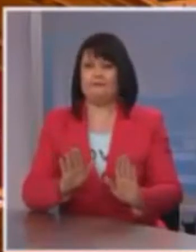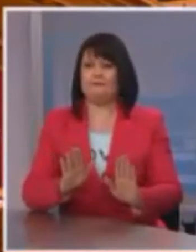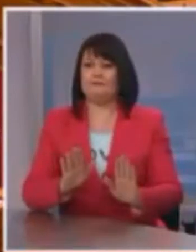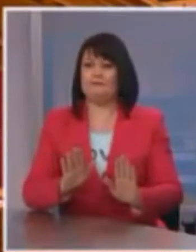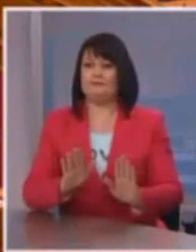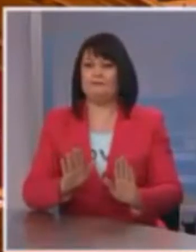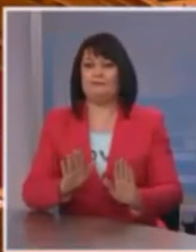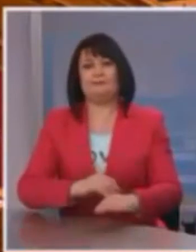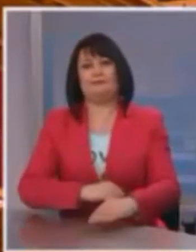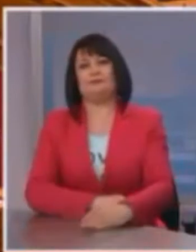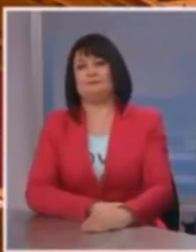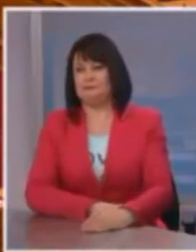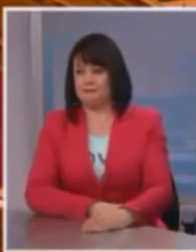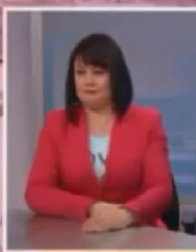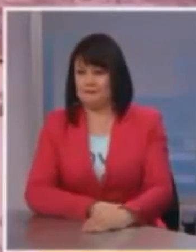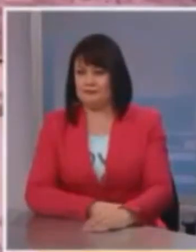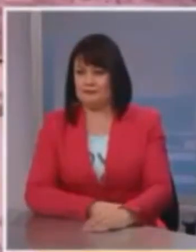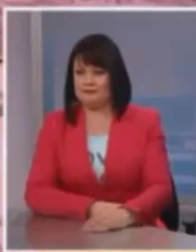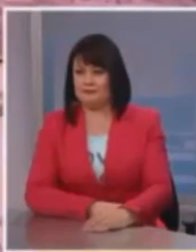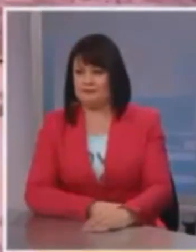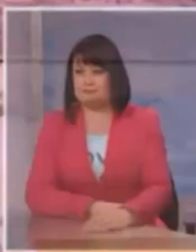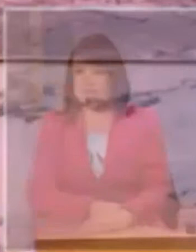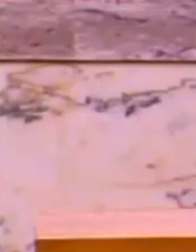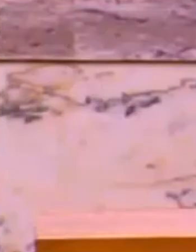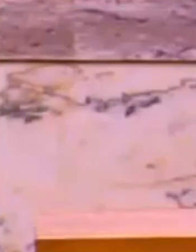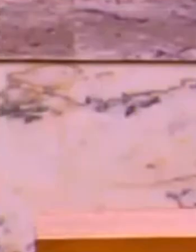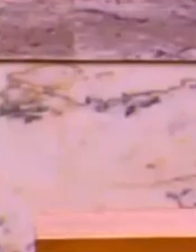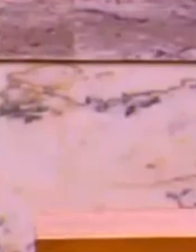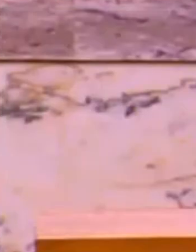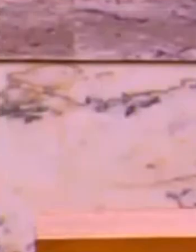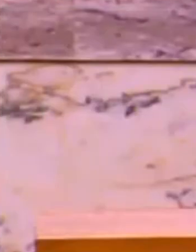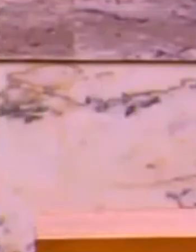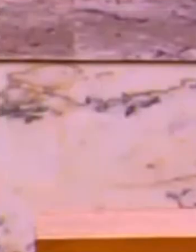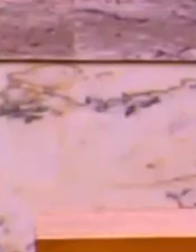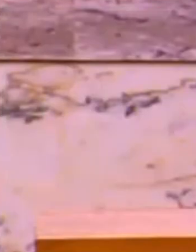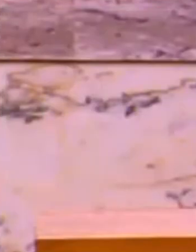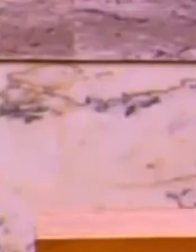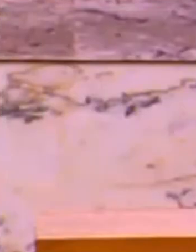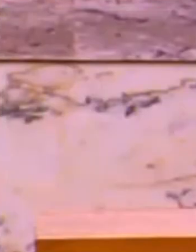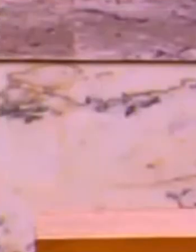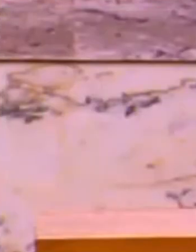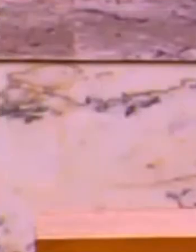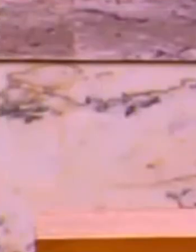Περάστε, κύριε Λαγέ. Μη με αναγκάσετε να πάρω μέτρα.